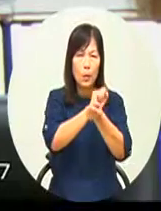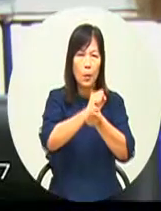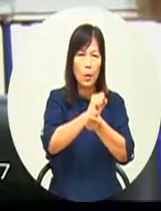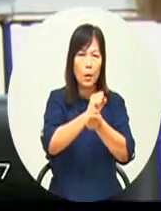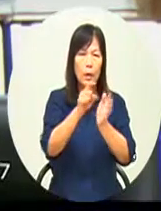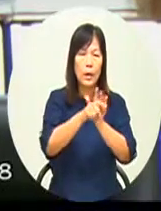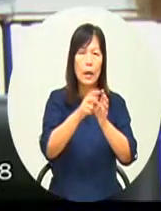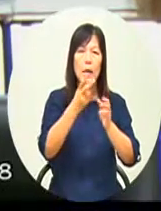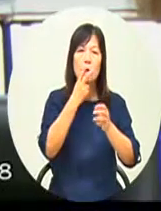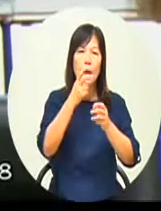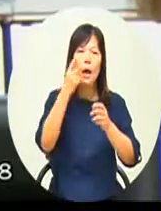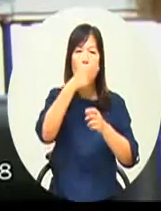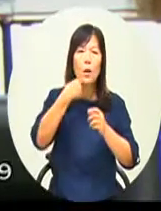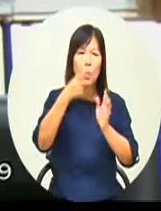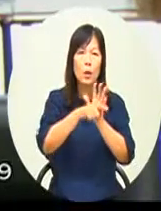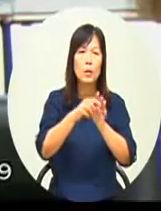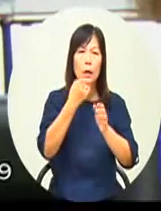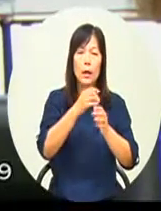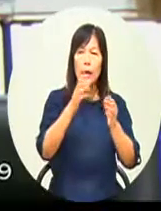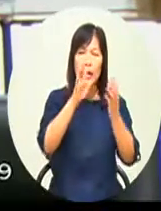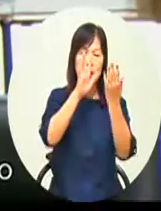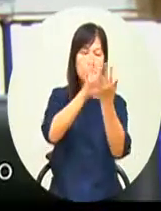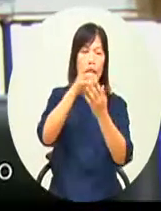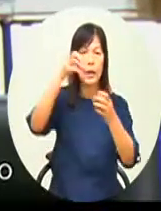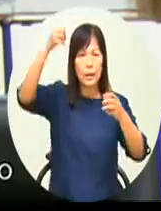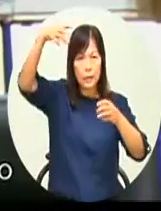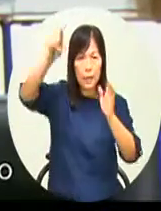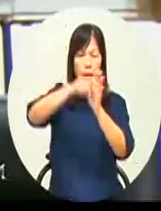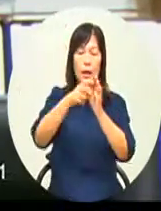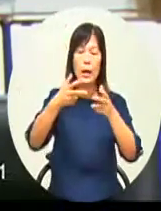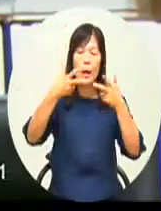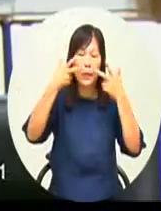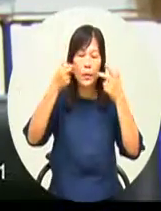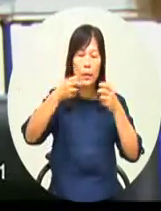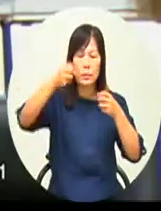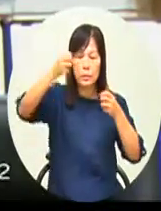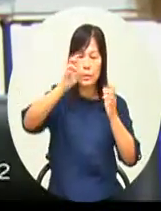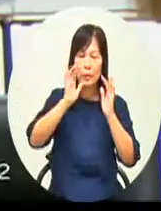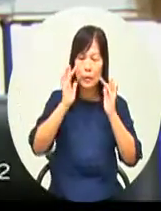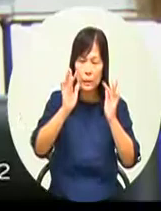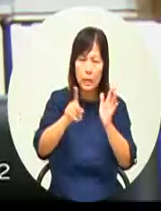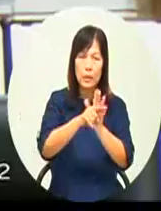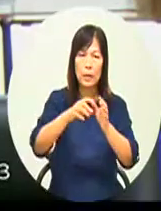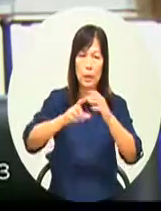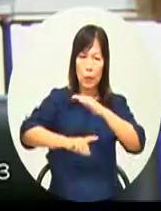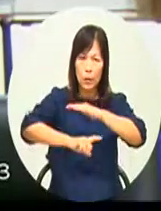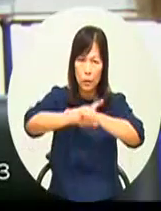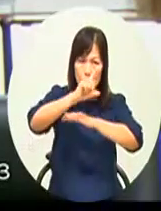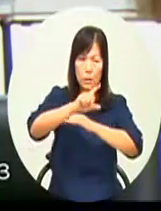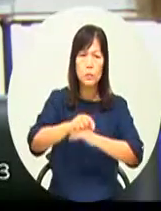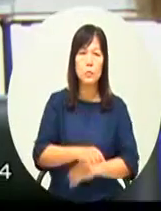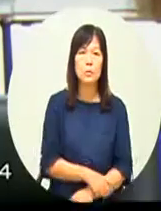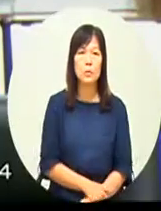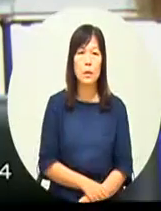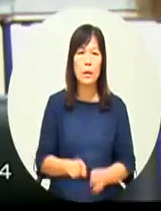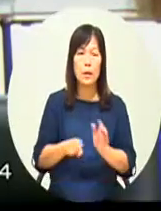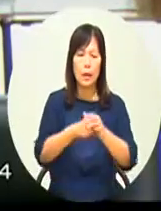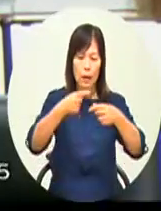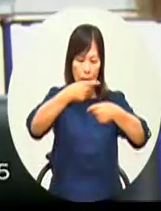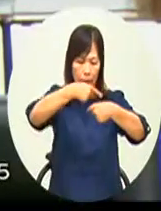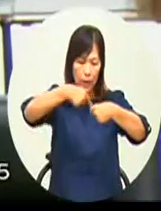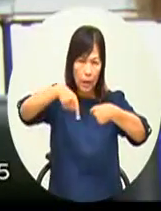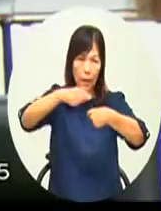崖口、向阳、原始森林、日出。那么南横的美丽